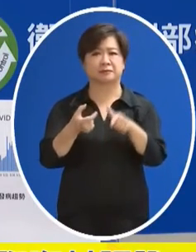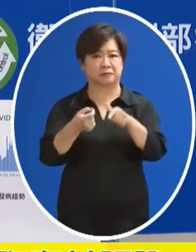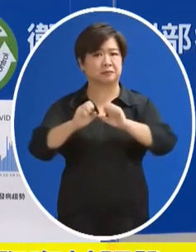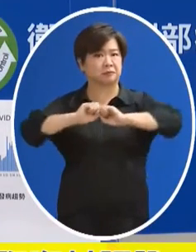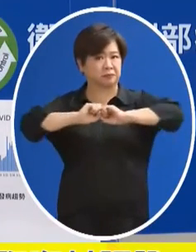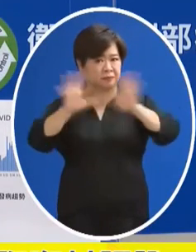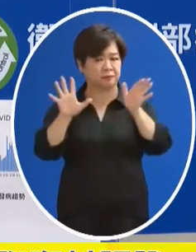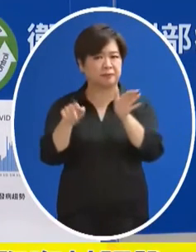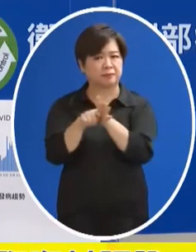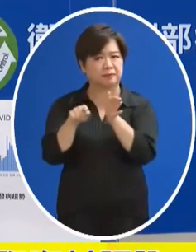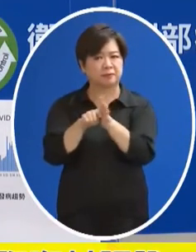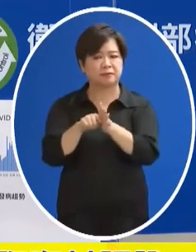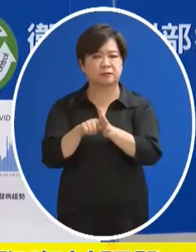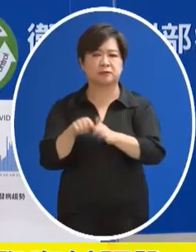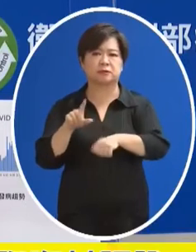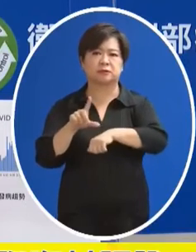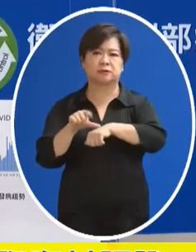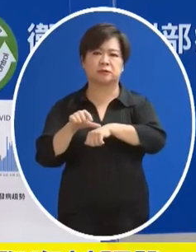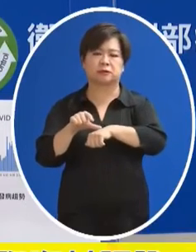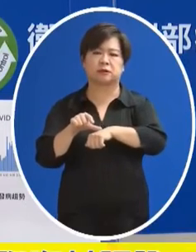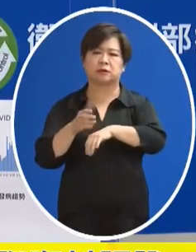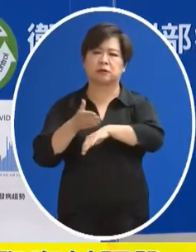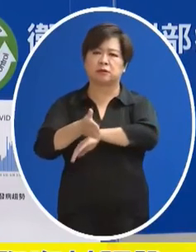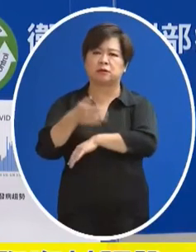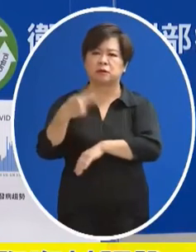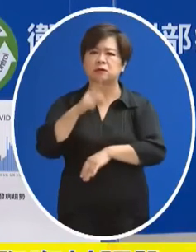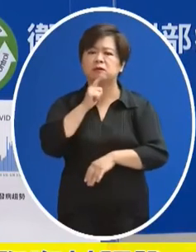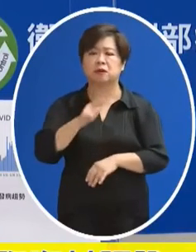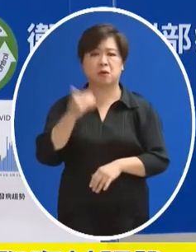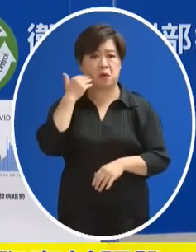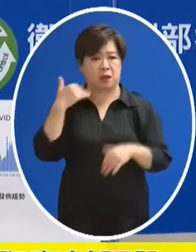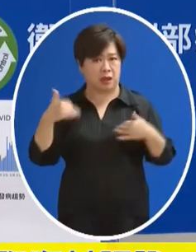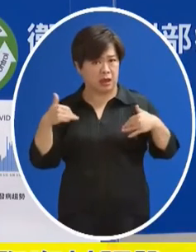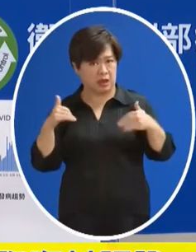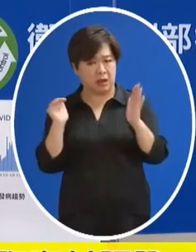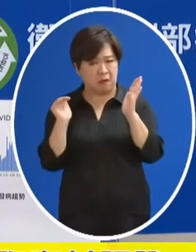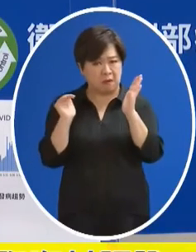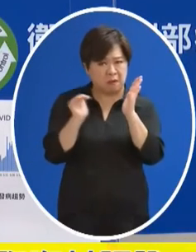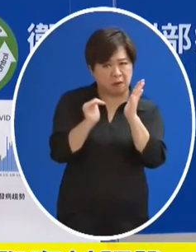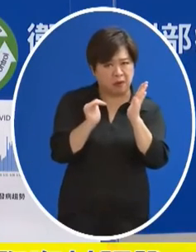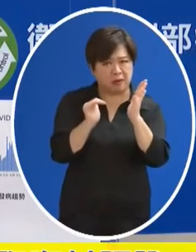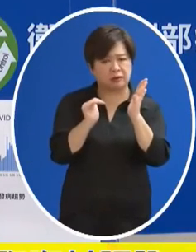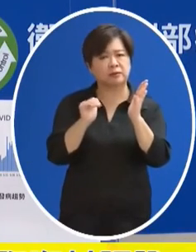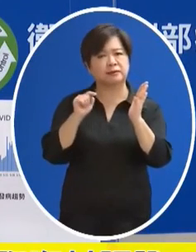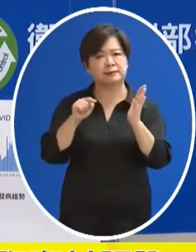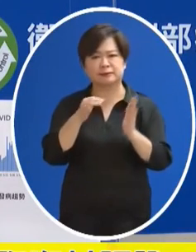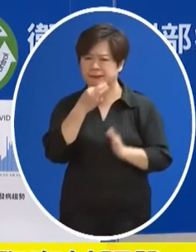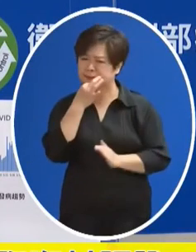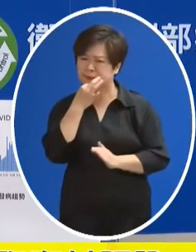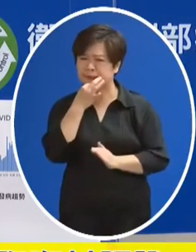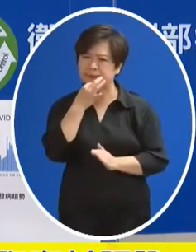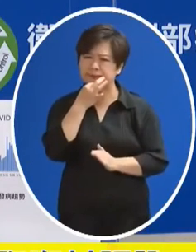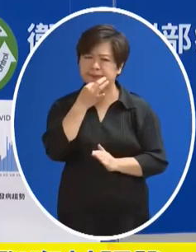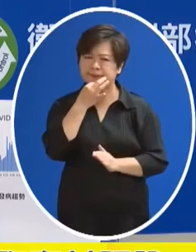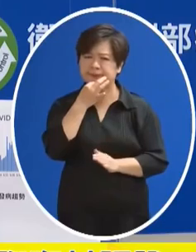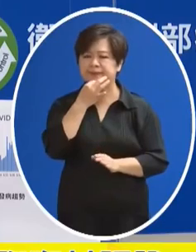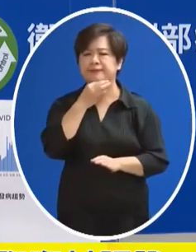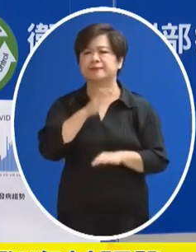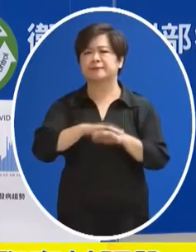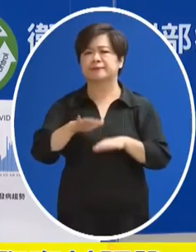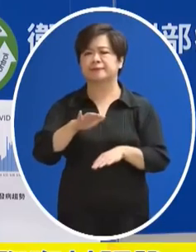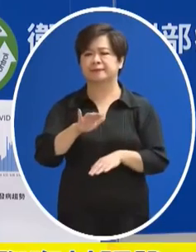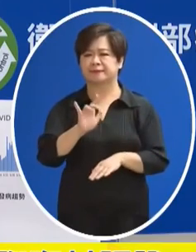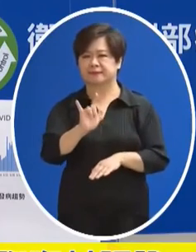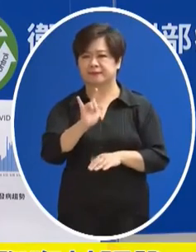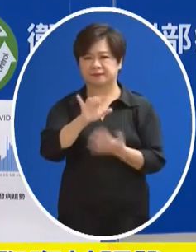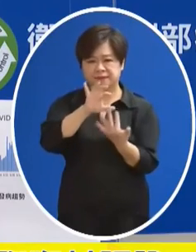候，哈，当然时间已经过了，那最好。那时间都还没到，那有一些比较哈敏感，我们就可能会选择